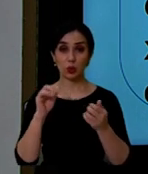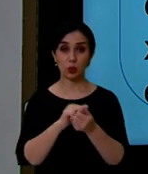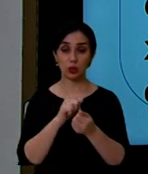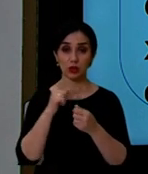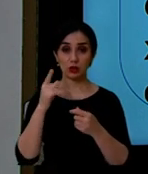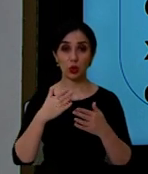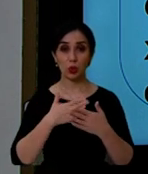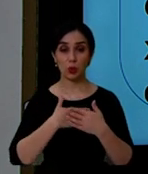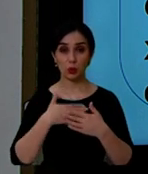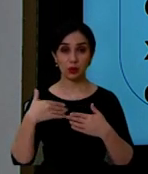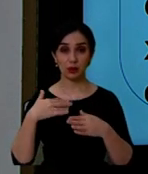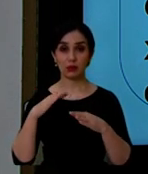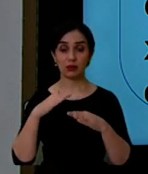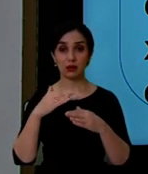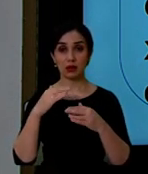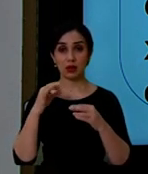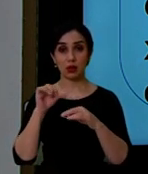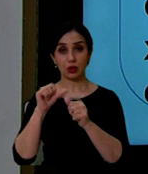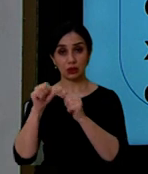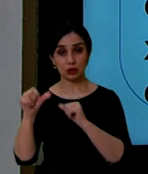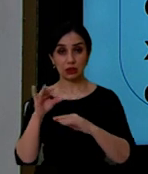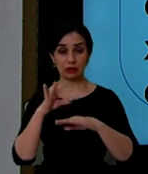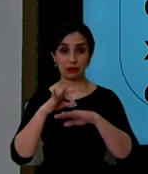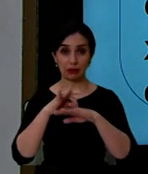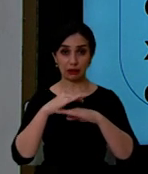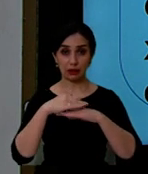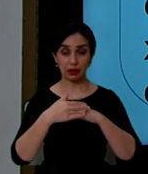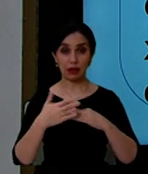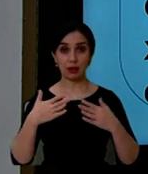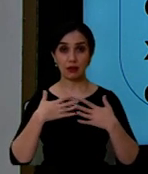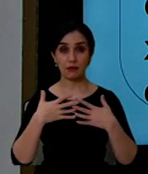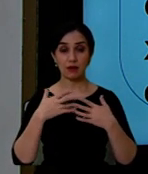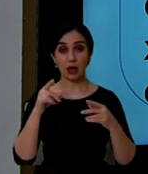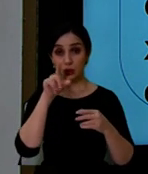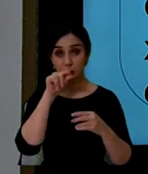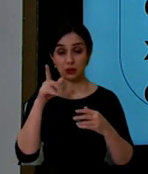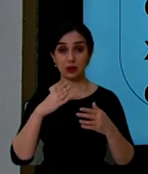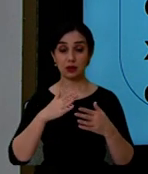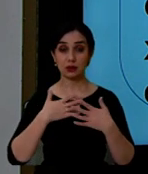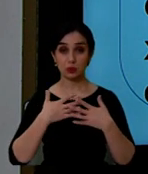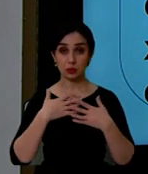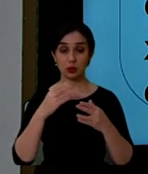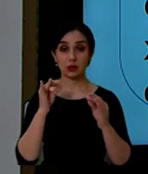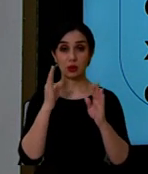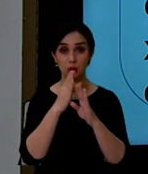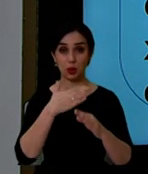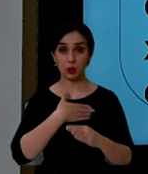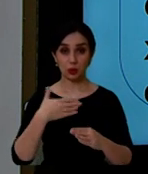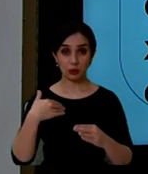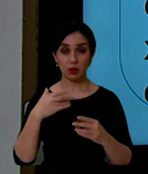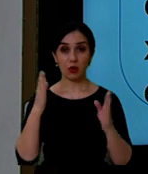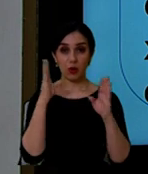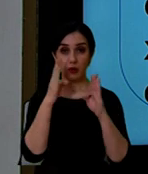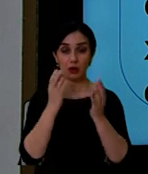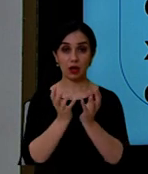o'pkadan tashqari teri, qushlarda esa yana nafas olish vazifasini o'pkadan tashqari havo xaltalari